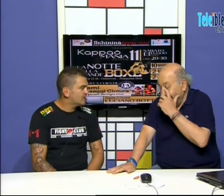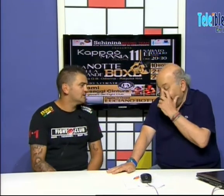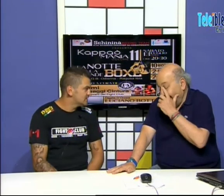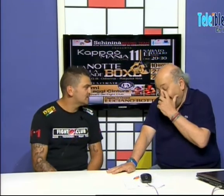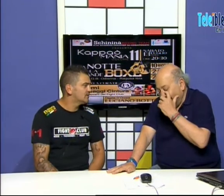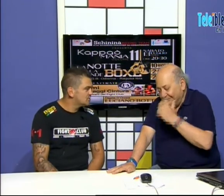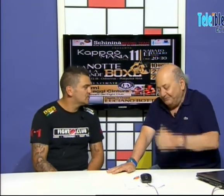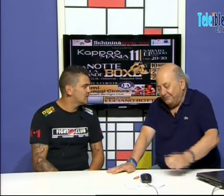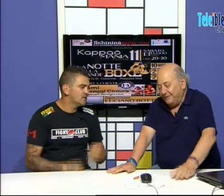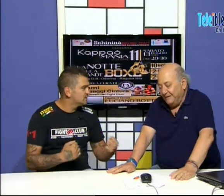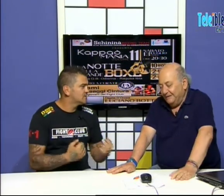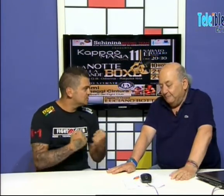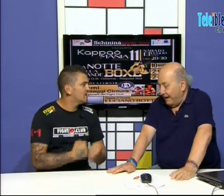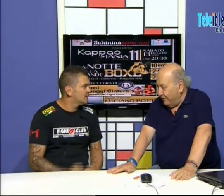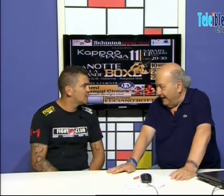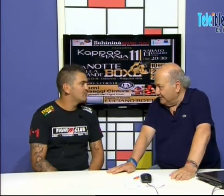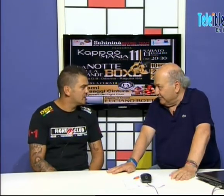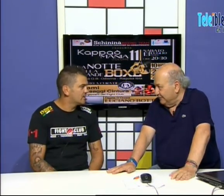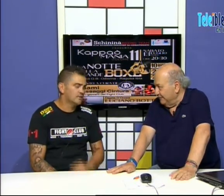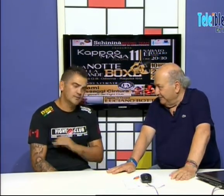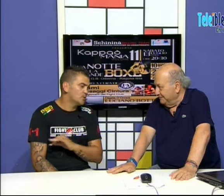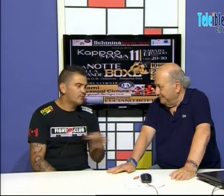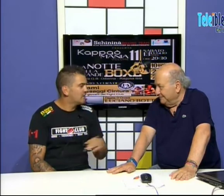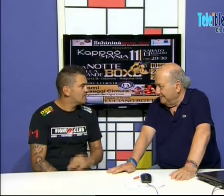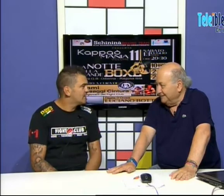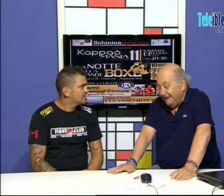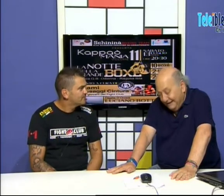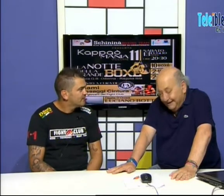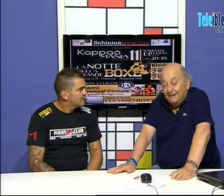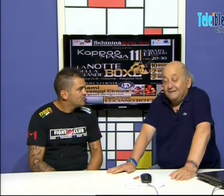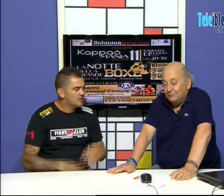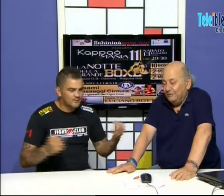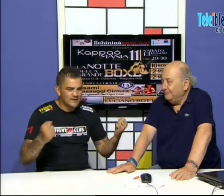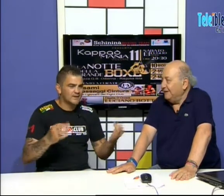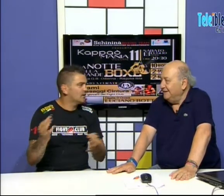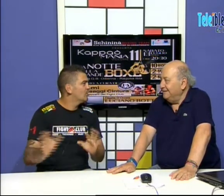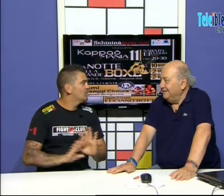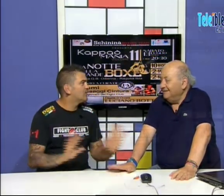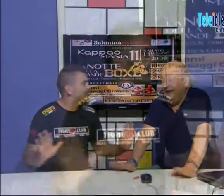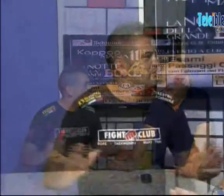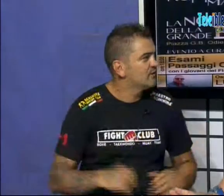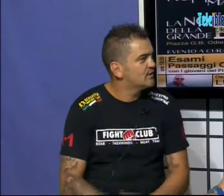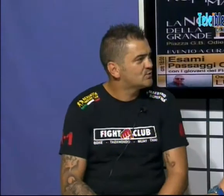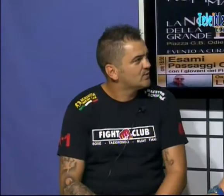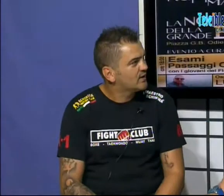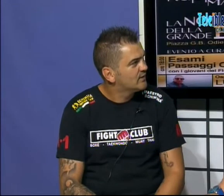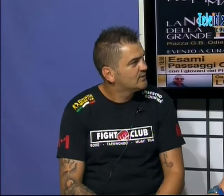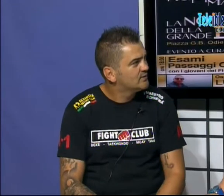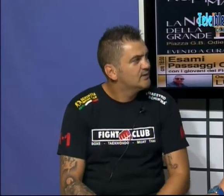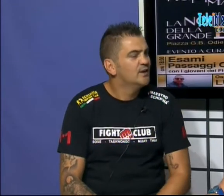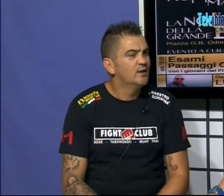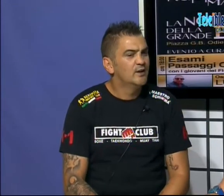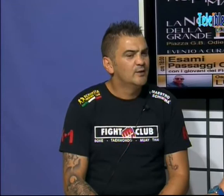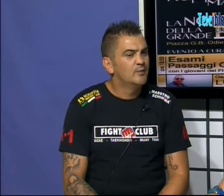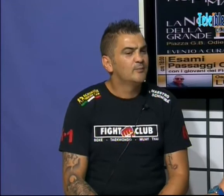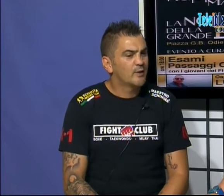è un ragazzo di 75 kg, 16 anni, bravo ragazzo, sicuramente non parla mai. Cioè in macchina con lui è come non avere nessuno accanto. Poi,